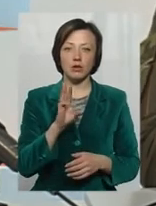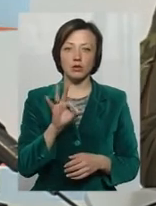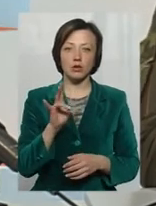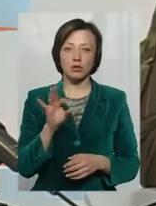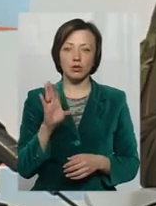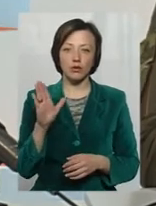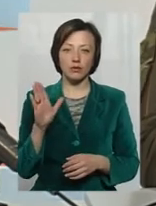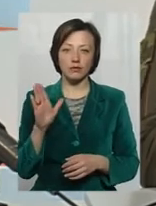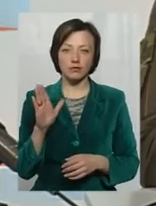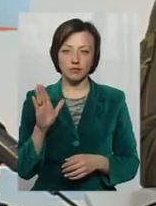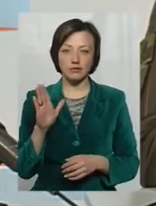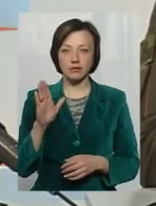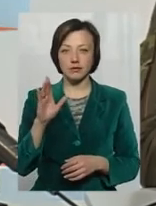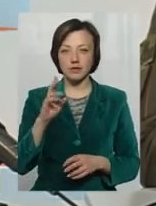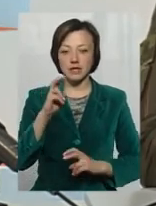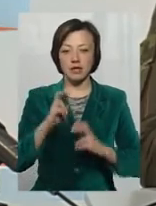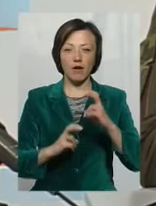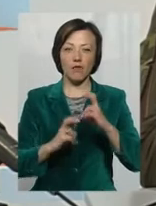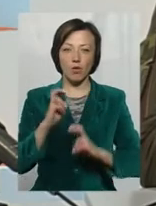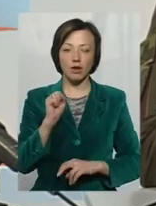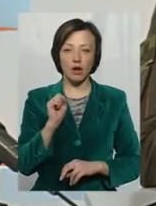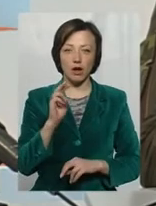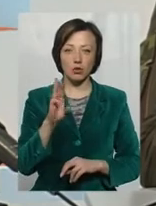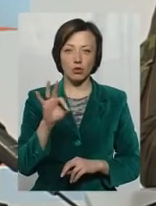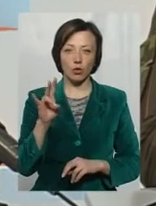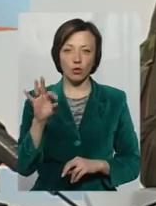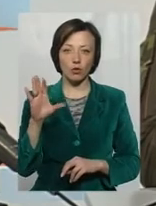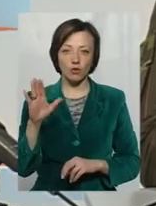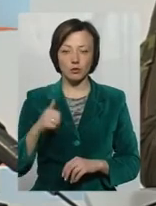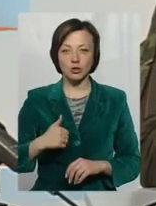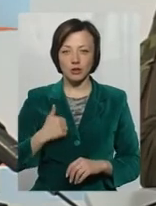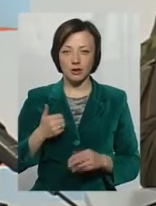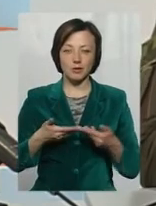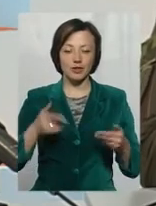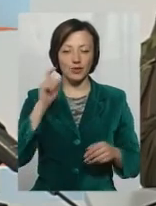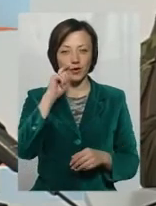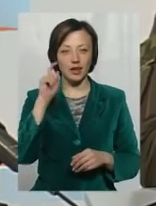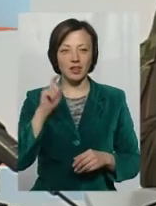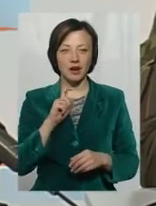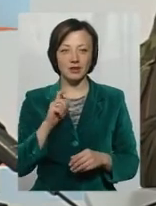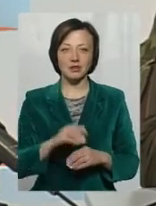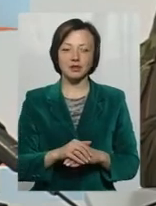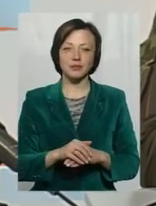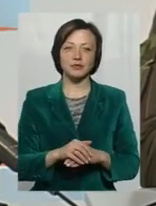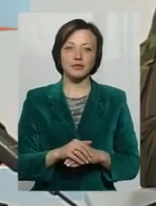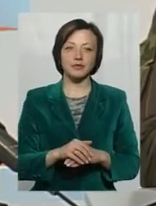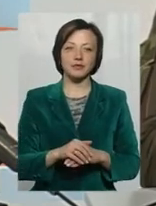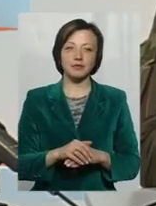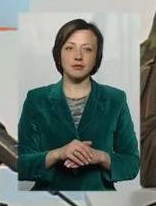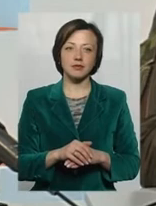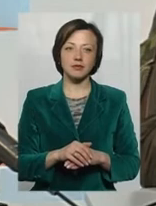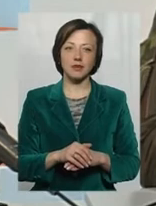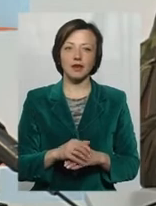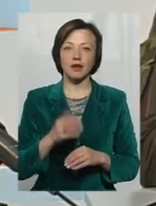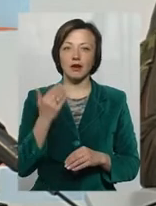думаю, аеропорт, наш завод, яким ми пишаємося в Україні. Є такий завод, який випускає Ани, і